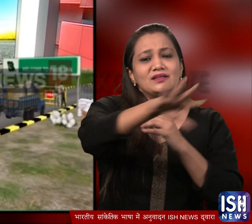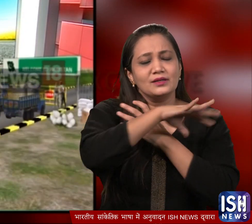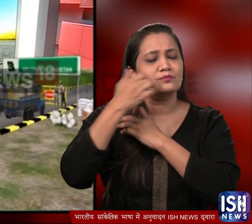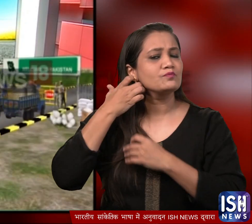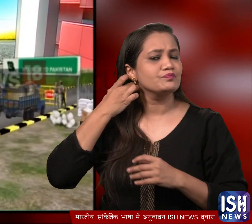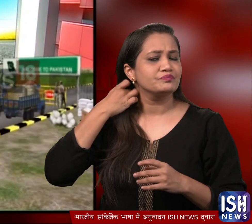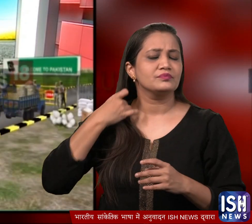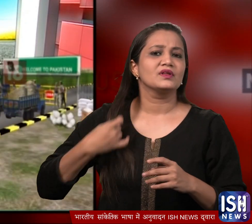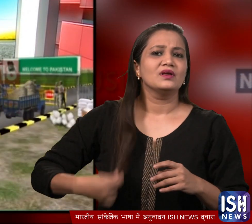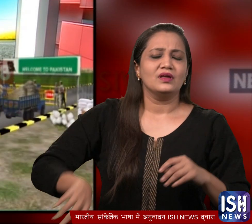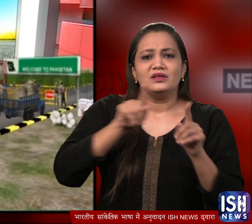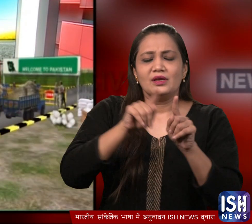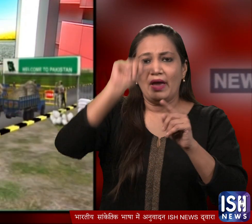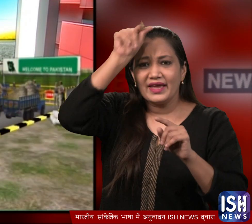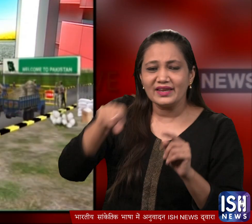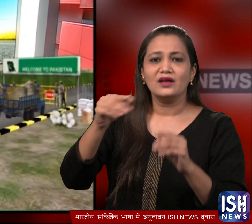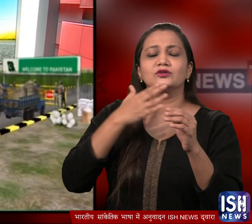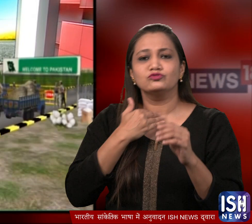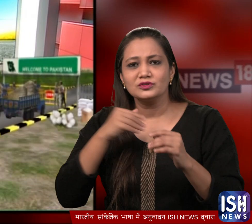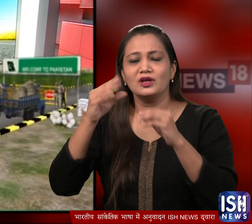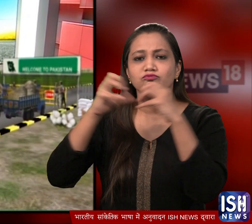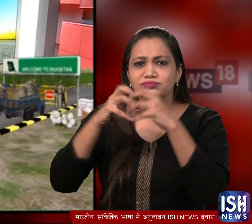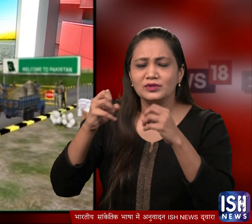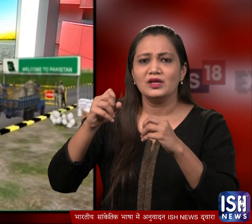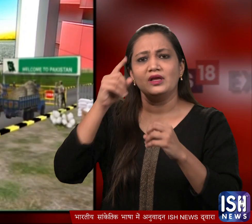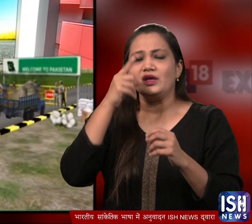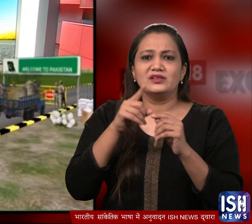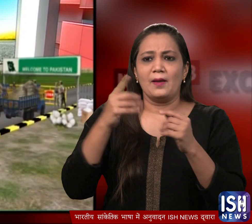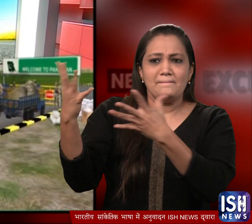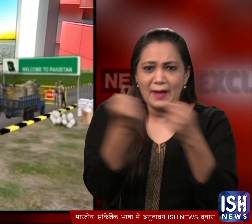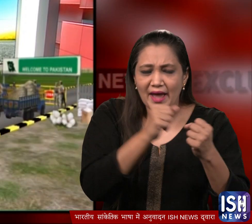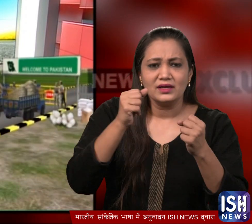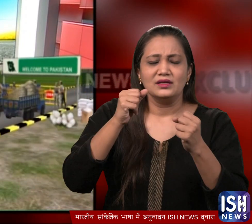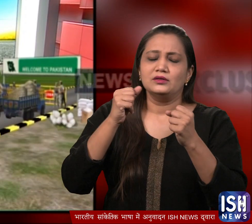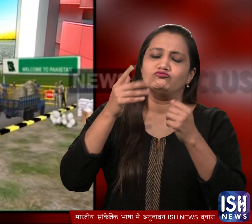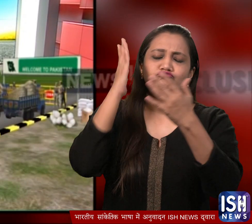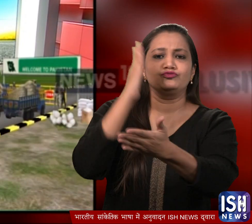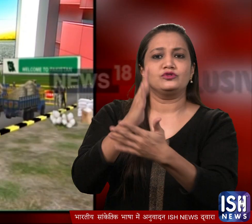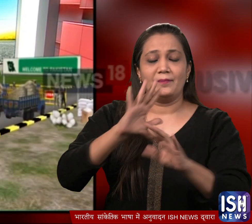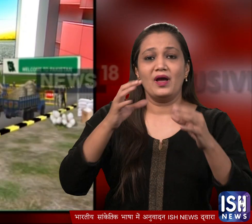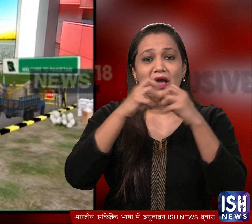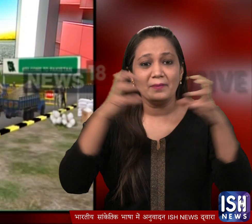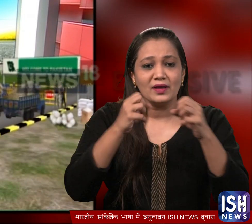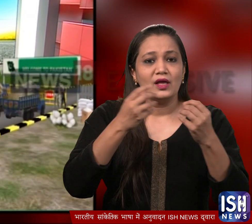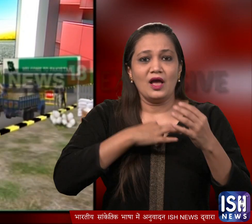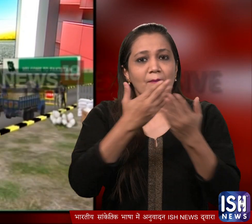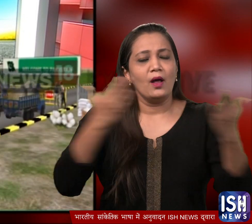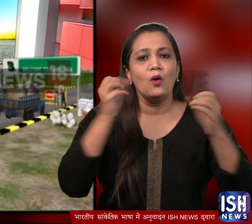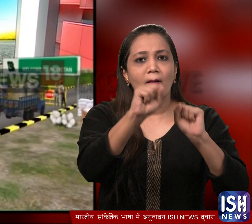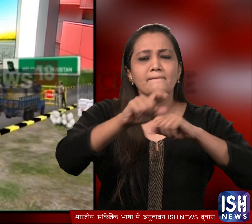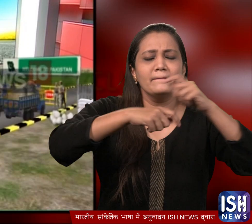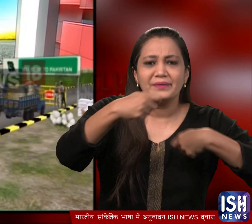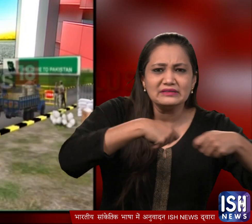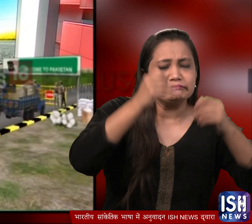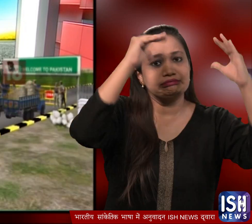को दरकिनार करते हुए भारत से चीनी और कपास मंगाने के फैसले को रद्द कर दिया। पाकिस्तान का कपड़ा उद्योग कपास की कमी की वजह से बदहाली